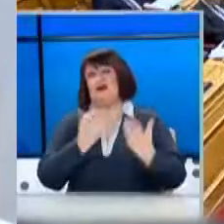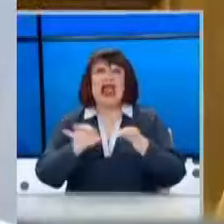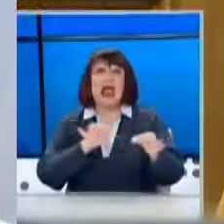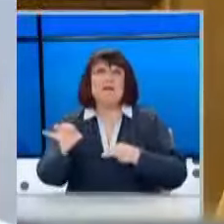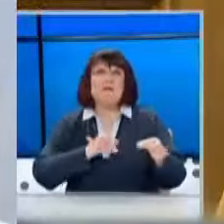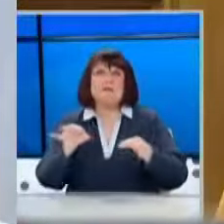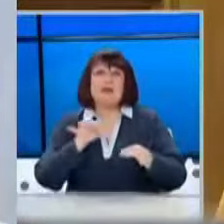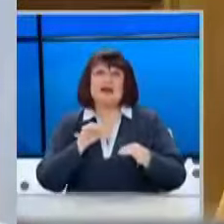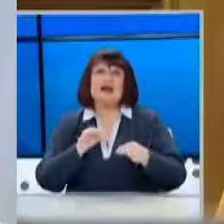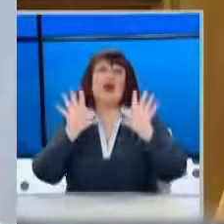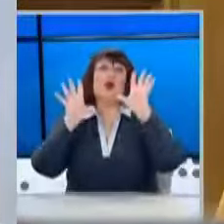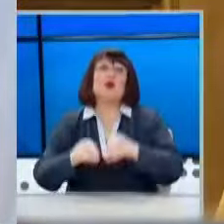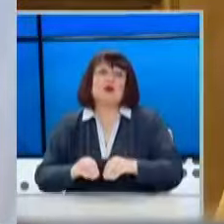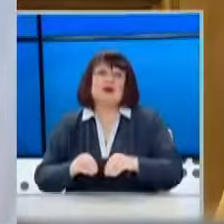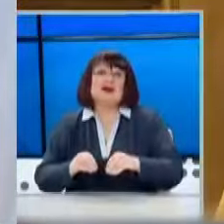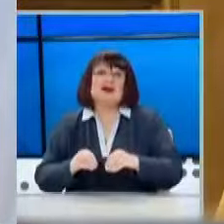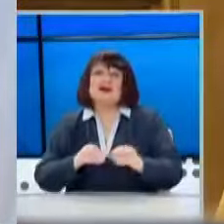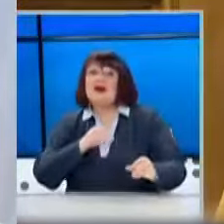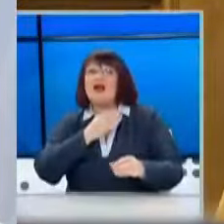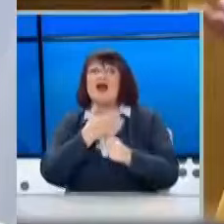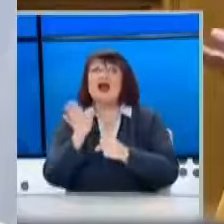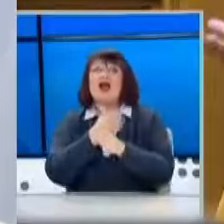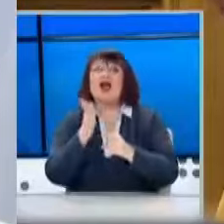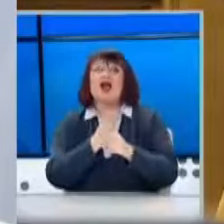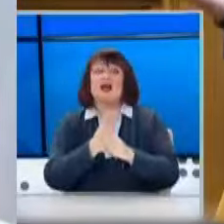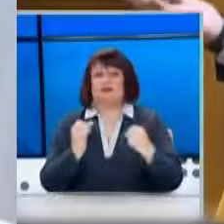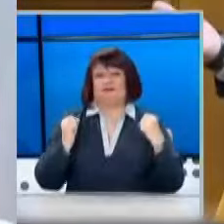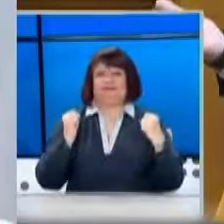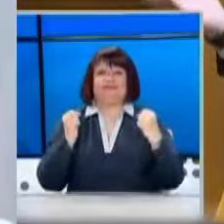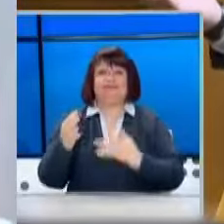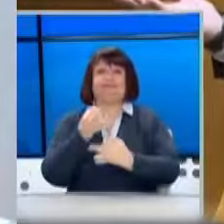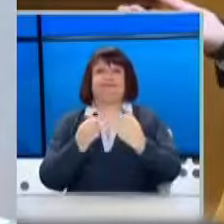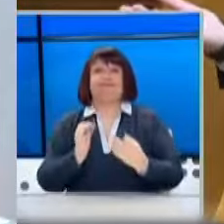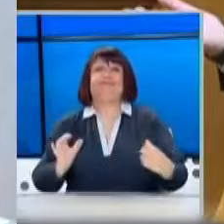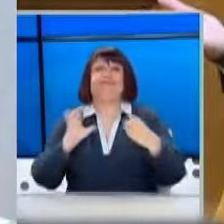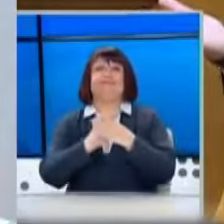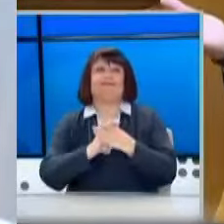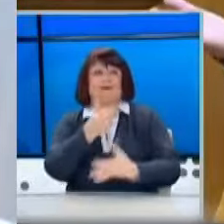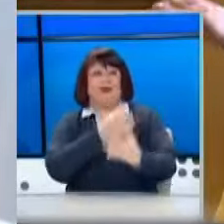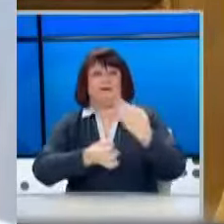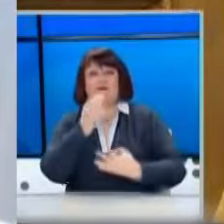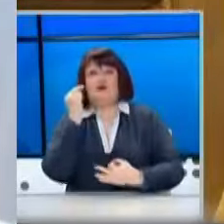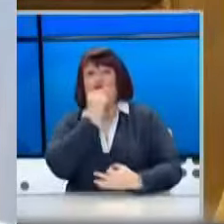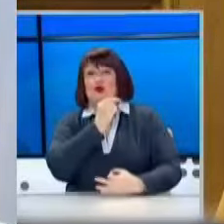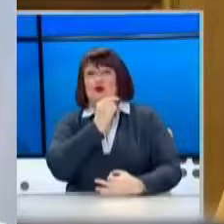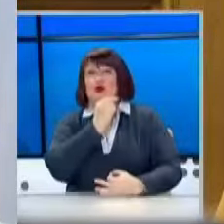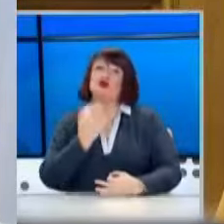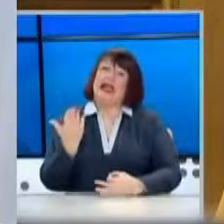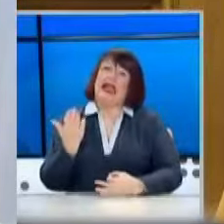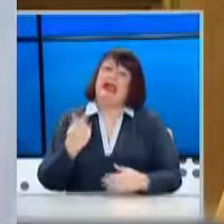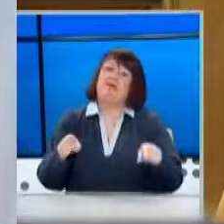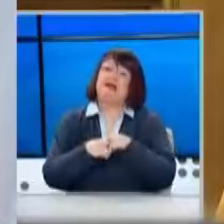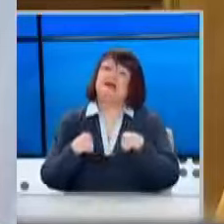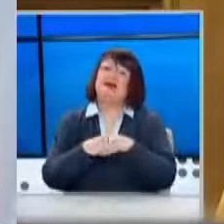ως δημοσκοπική αξιωματική αντιπολίτευση θα γίνει και πραγματική και κοινοβουλευτική αξιωματική αντιπολίτευση. Δηλαδή ότι